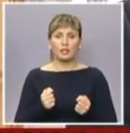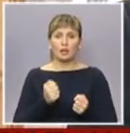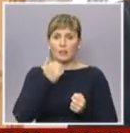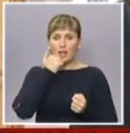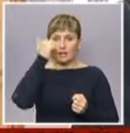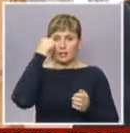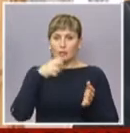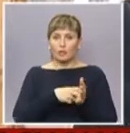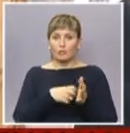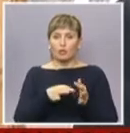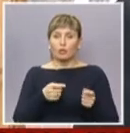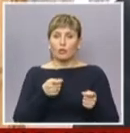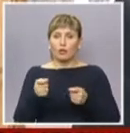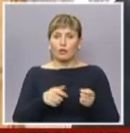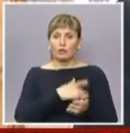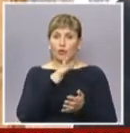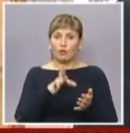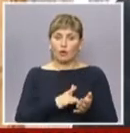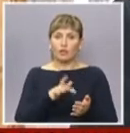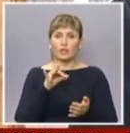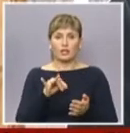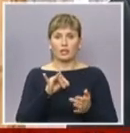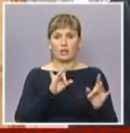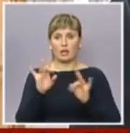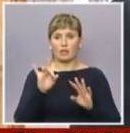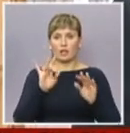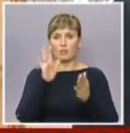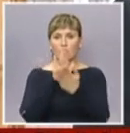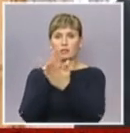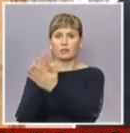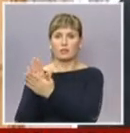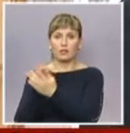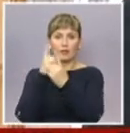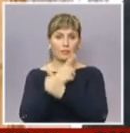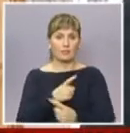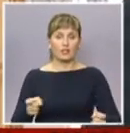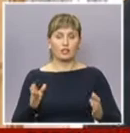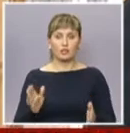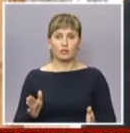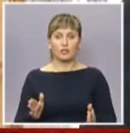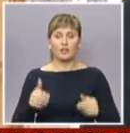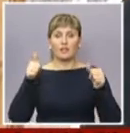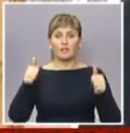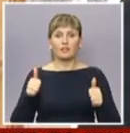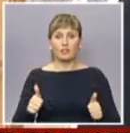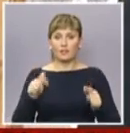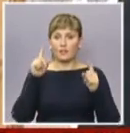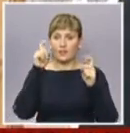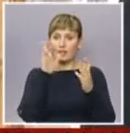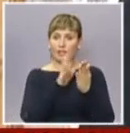от руководства города и размещаются на рекламных конструкциях в городе. То есть вывешивается их